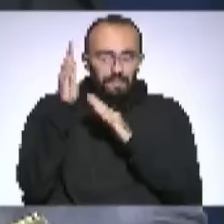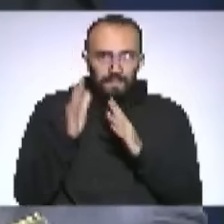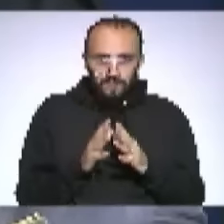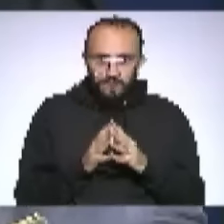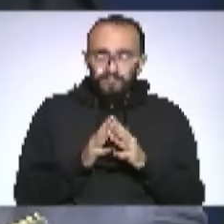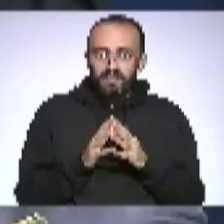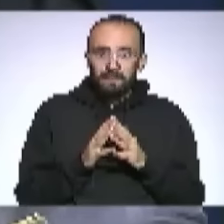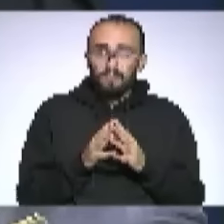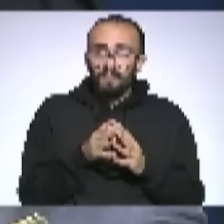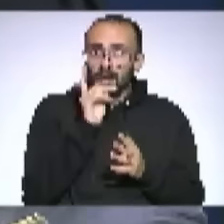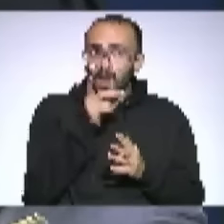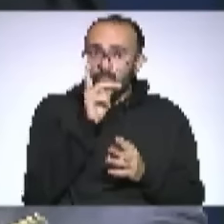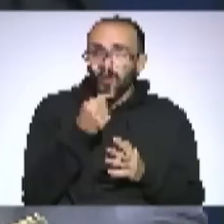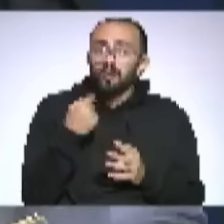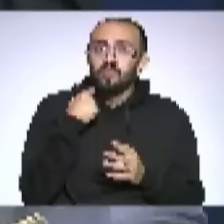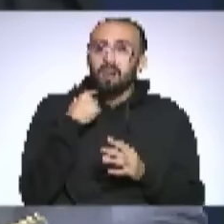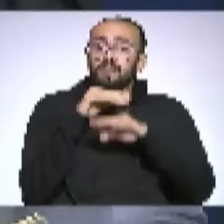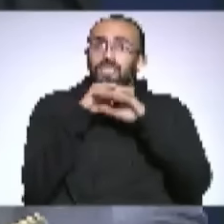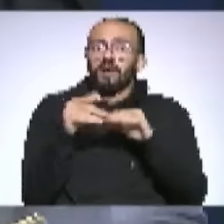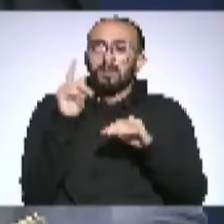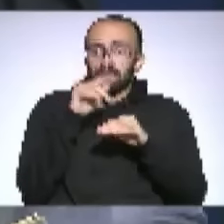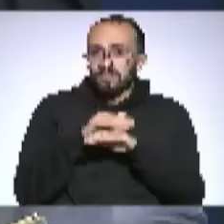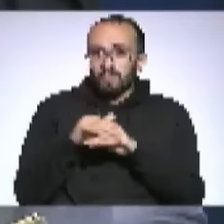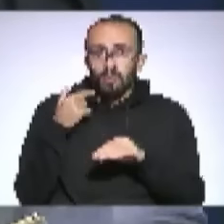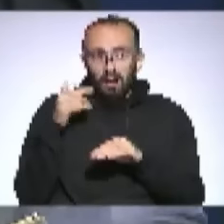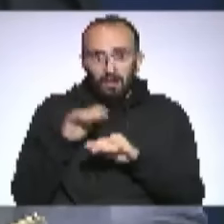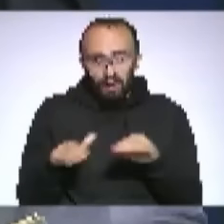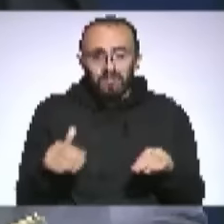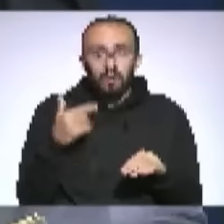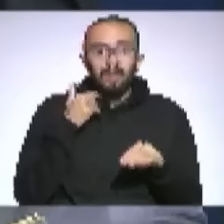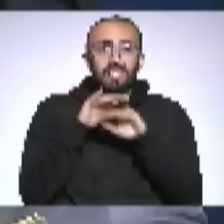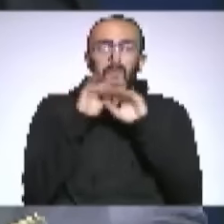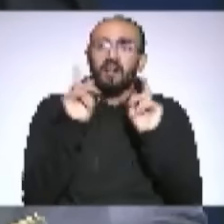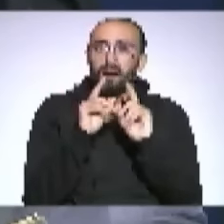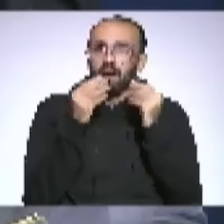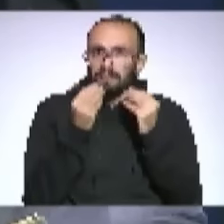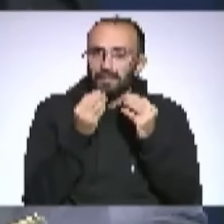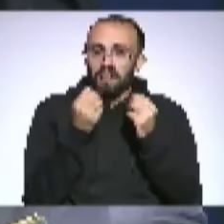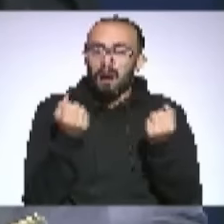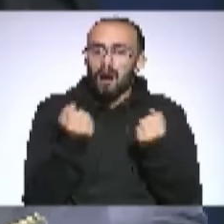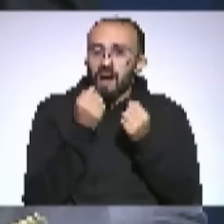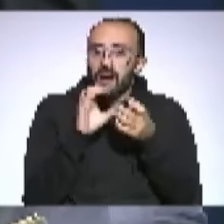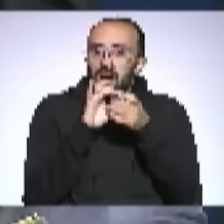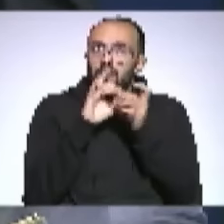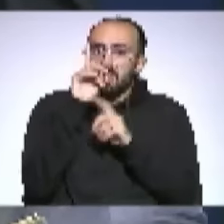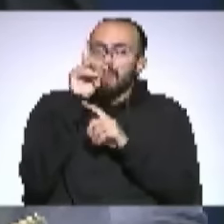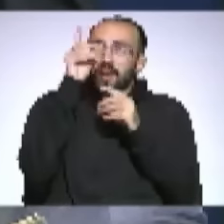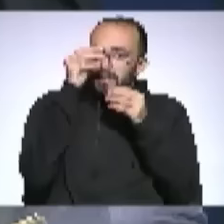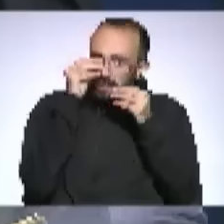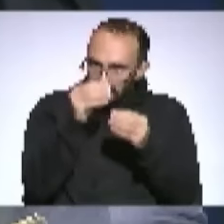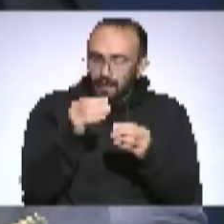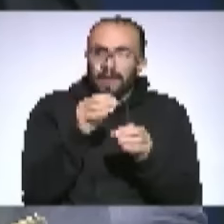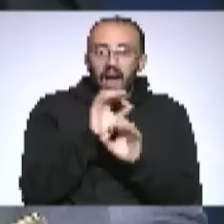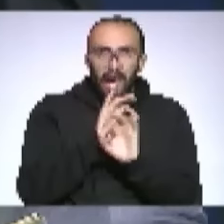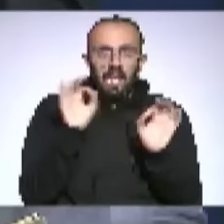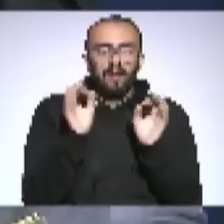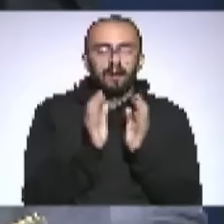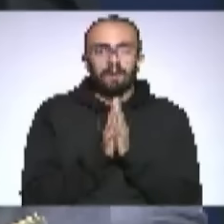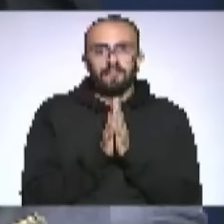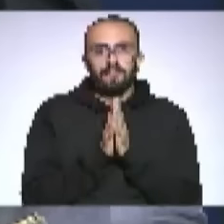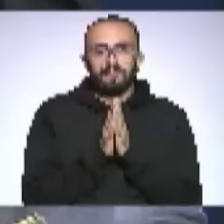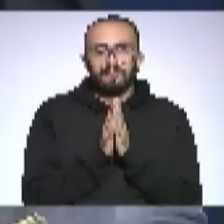فاوعى يعني تخسرها هنا وتخسر هناك فحافظ يا ابني على علاقتك بربنا هيديك امكانيه التعامل الافضل